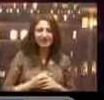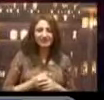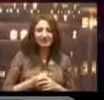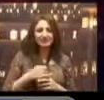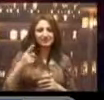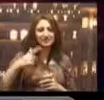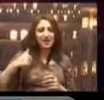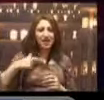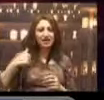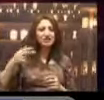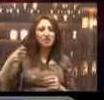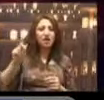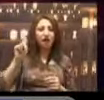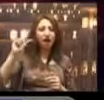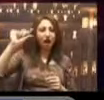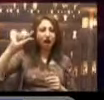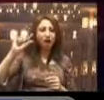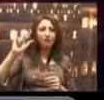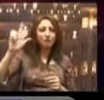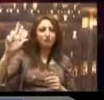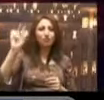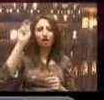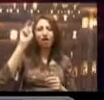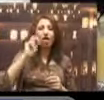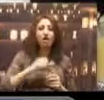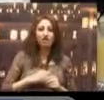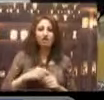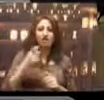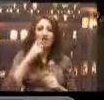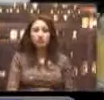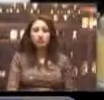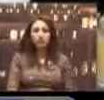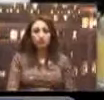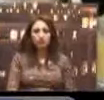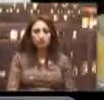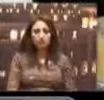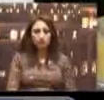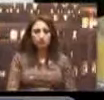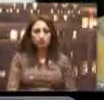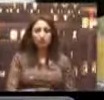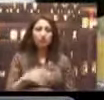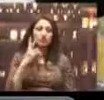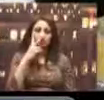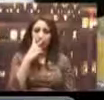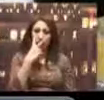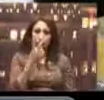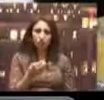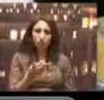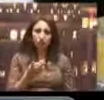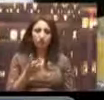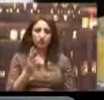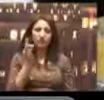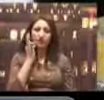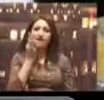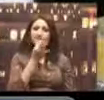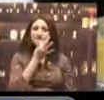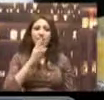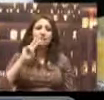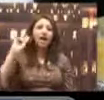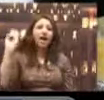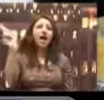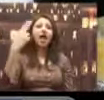عندهم قد ايه؟ عندهم سنتين ونص. ربنا يخليهم لك. ان انا لما شفت فيلم العالمي قلت اكيد في